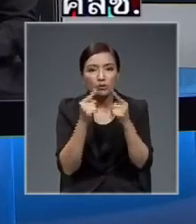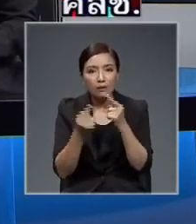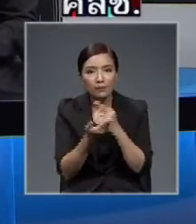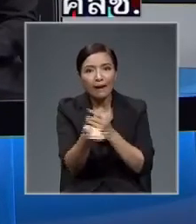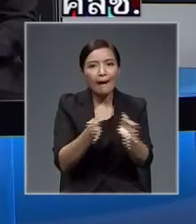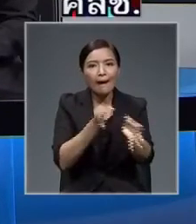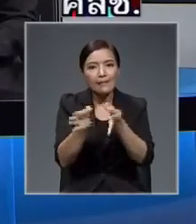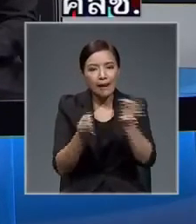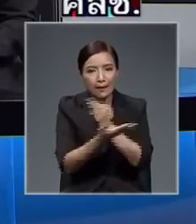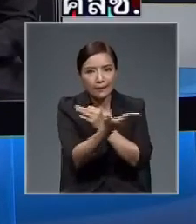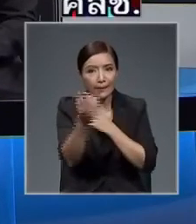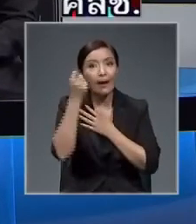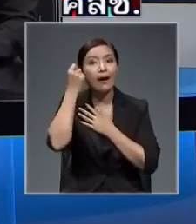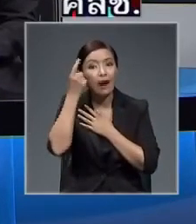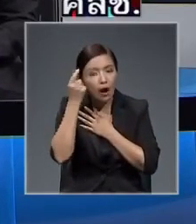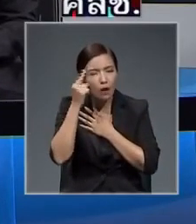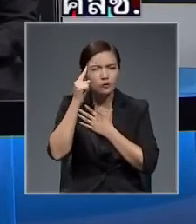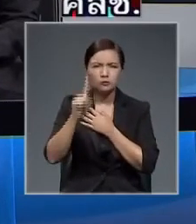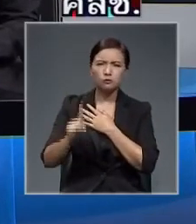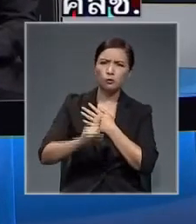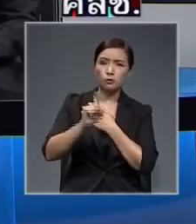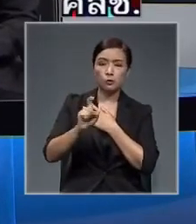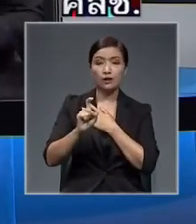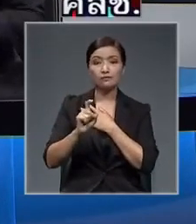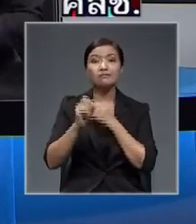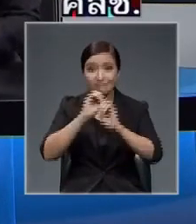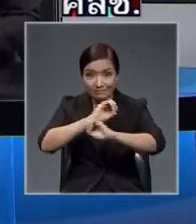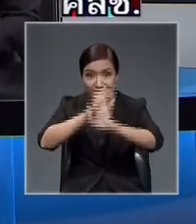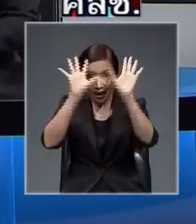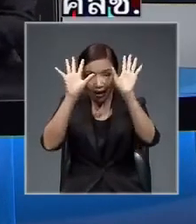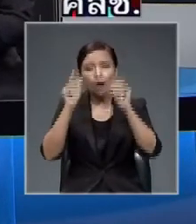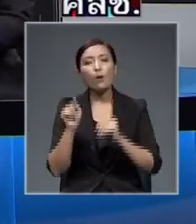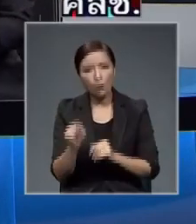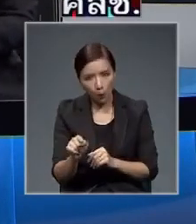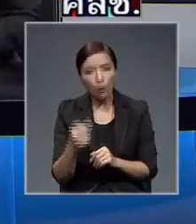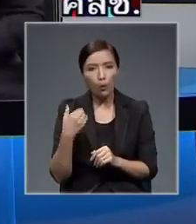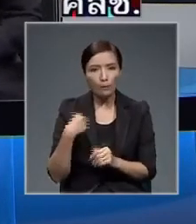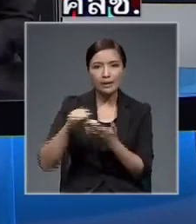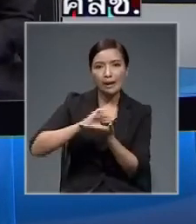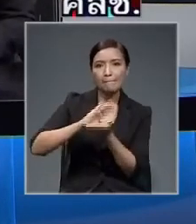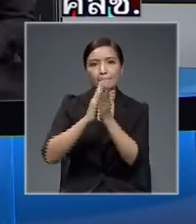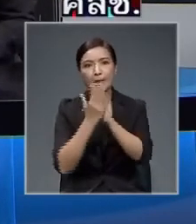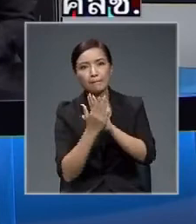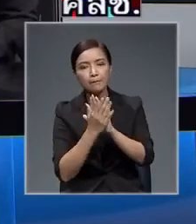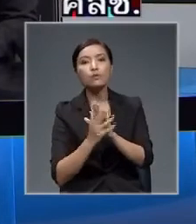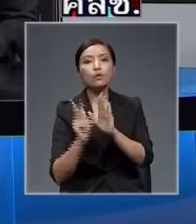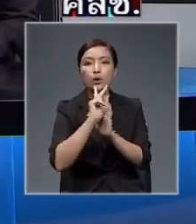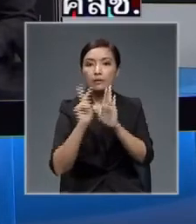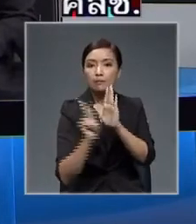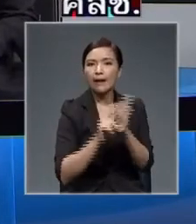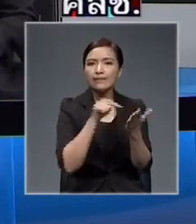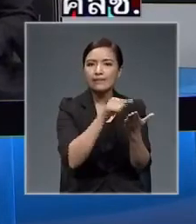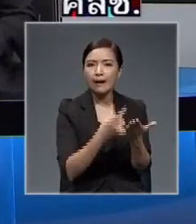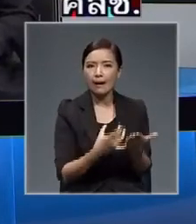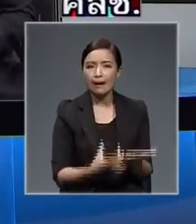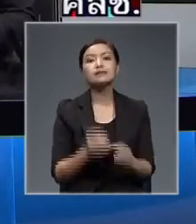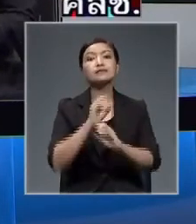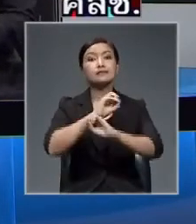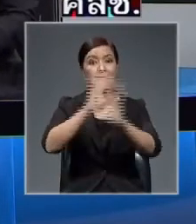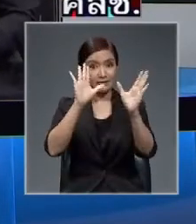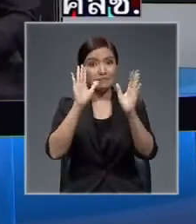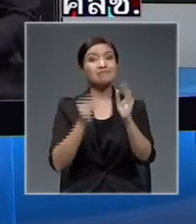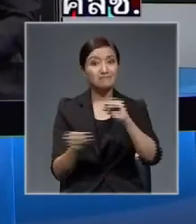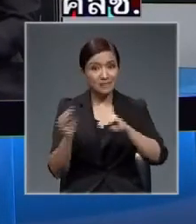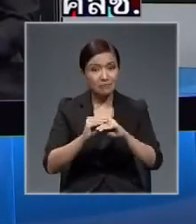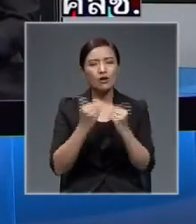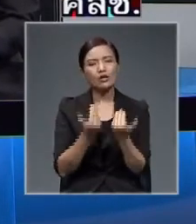ยังมีข้อข้องใจหรือว่าข้อกังวลสงสัยเกี่ยวกับเนื้อหาที่เกิดขึ้นหรือว่ามีการปรับปรุงเปลี่ยนแปลงของตัวบทกฎหมายนี้มีความชัดเจนมากยิ่งขึ้นนะคะ